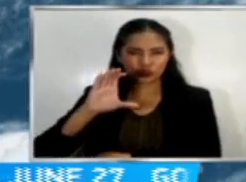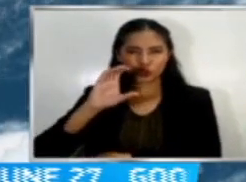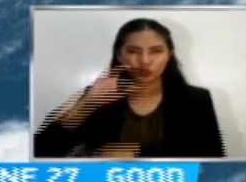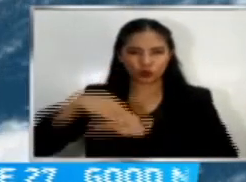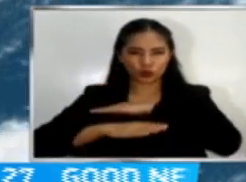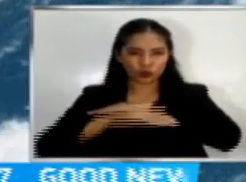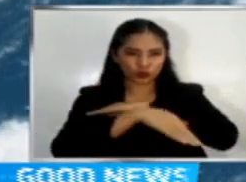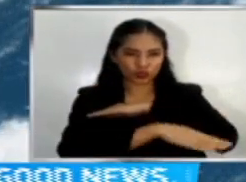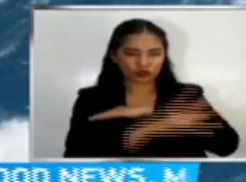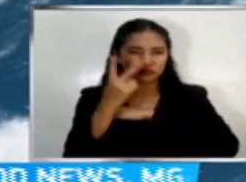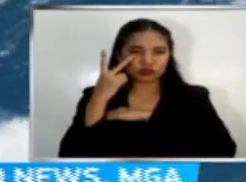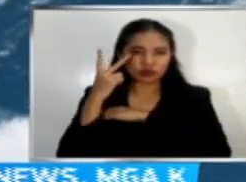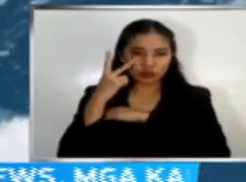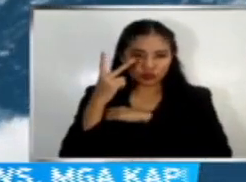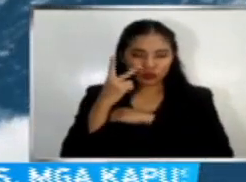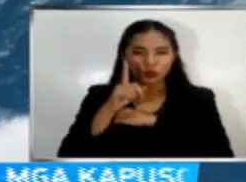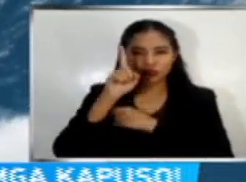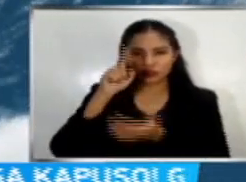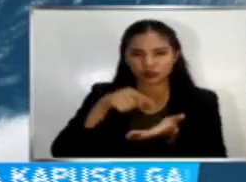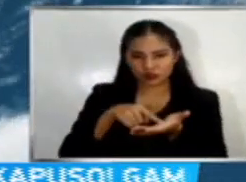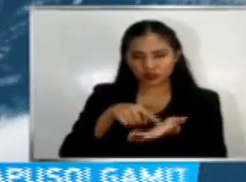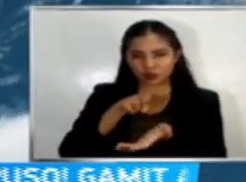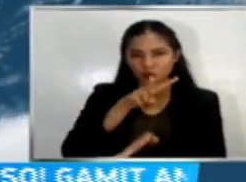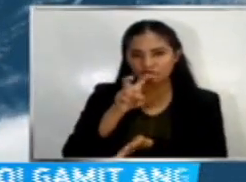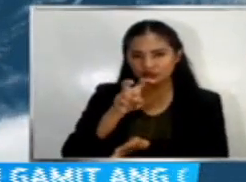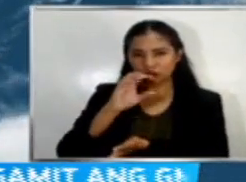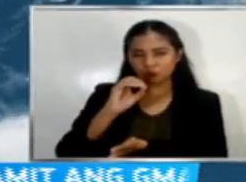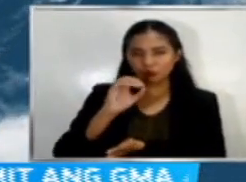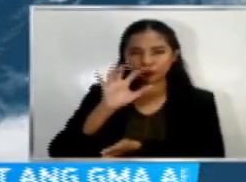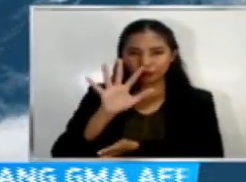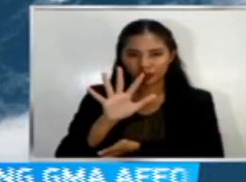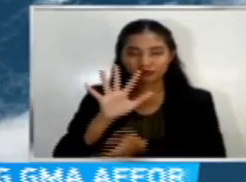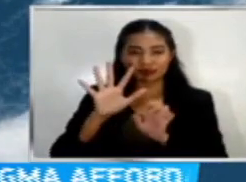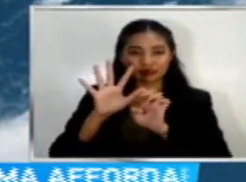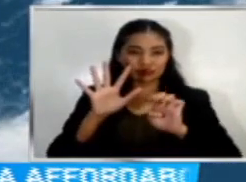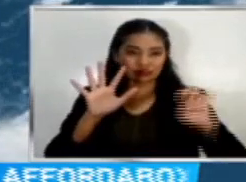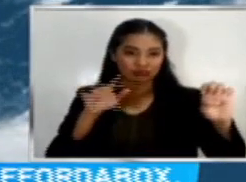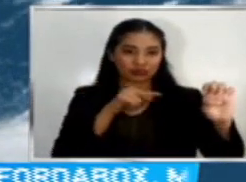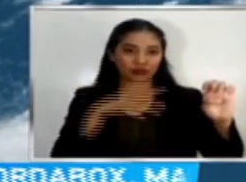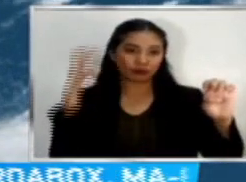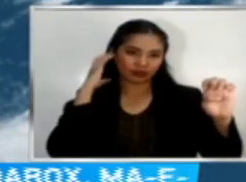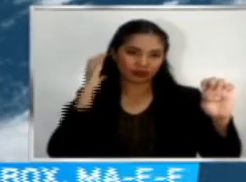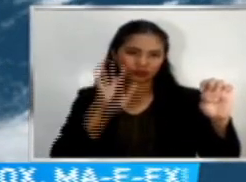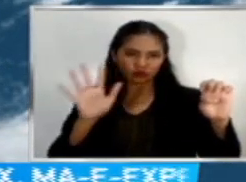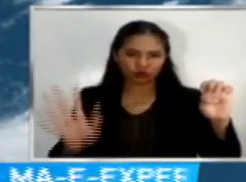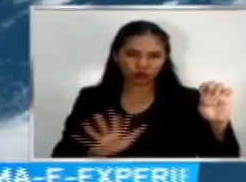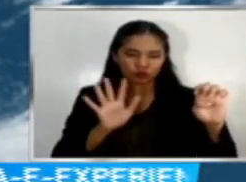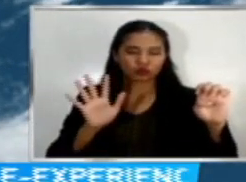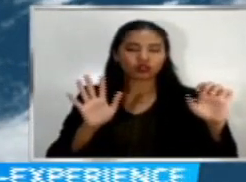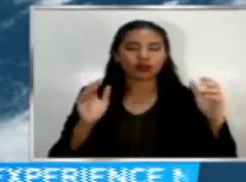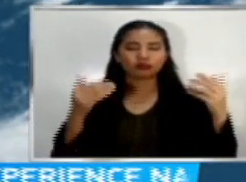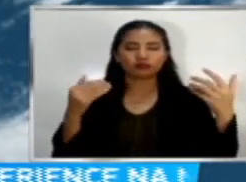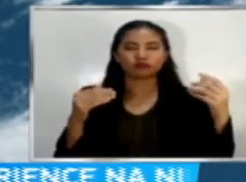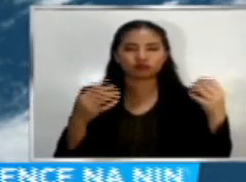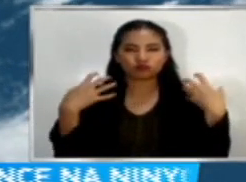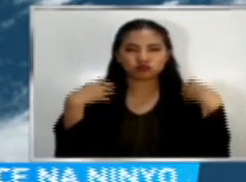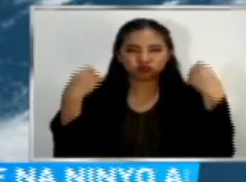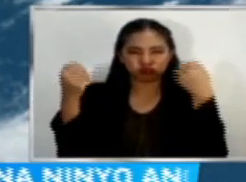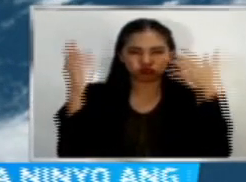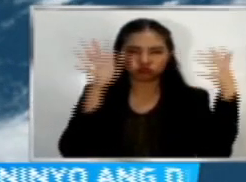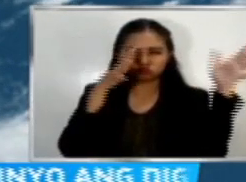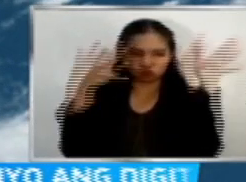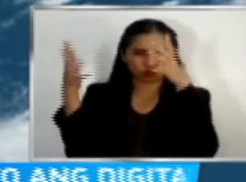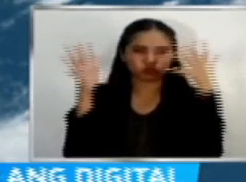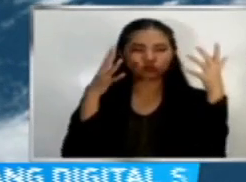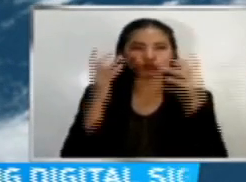1,205 kilometers silangan ng Mindanao, taglay ang lakas ng hangin na umaabot hanggang 75 kilometers per hour.